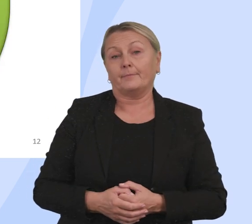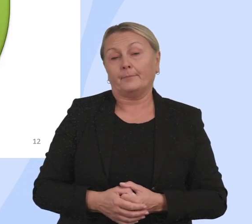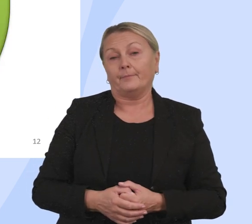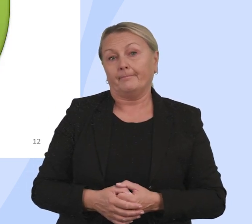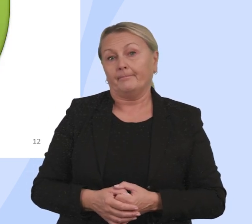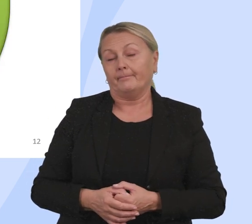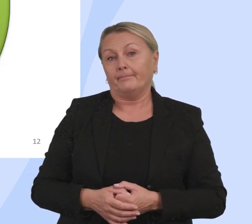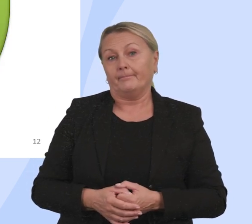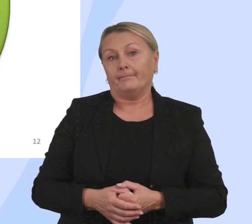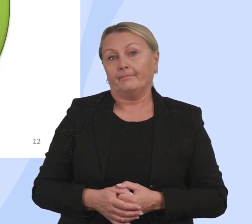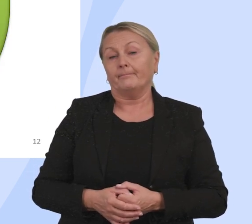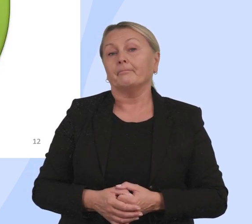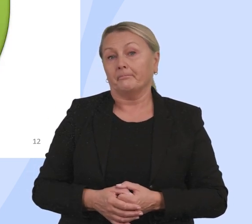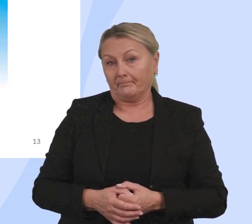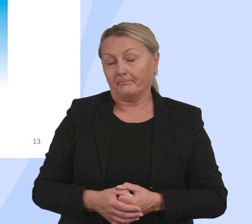Så,